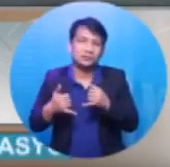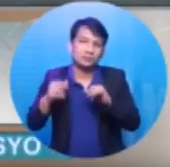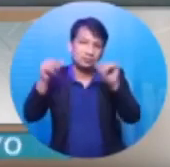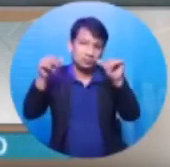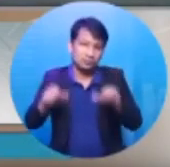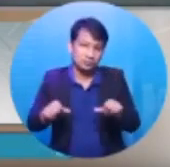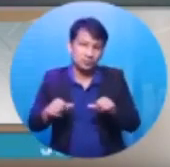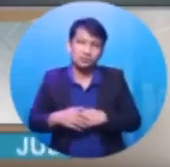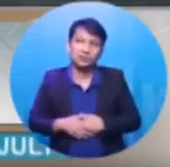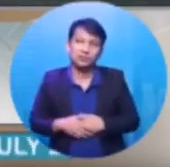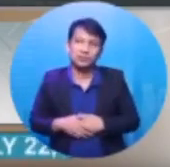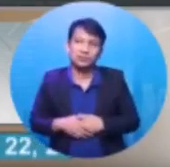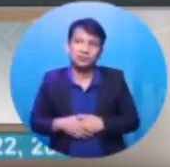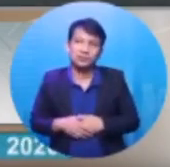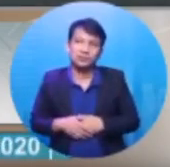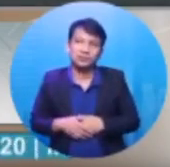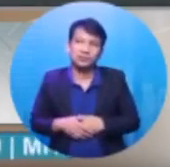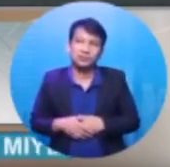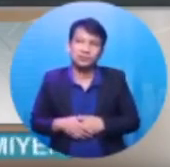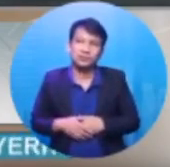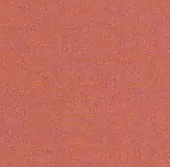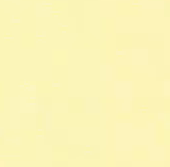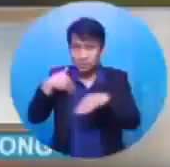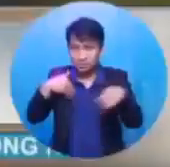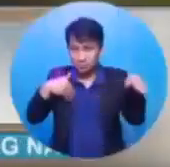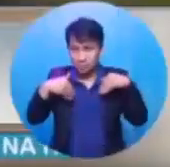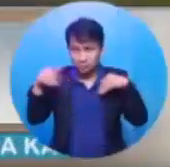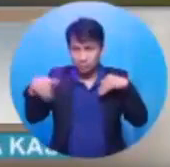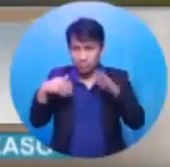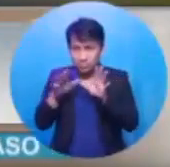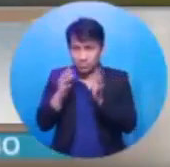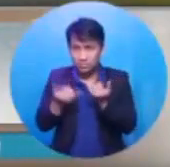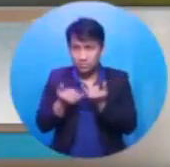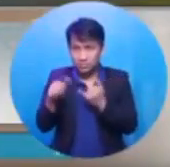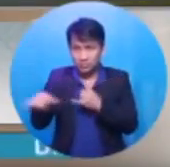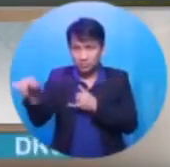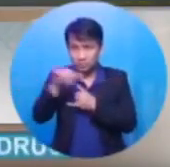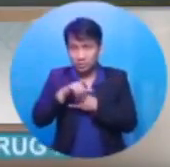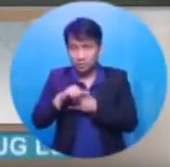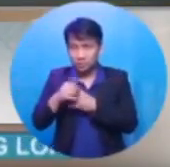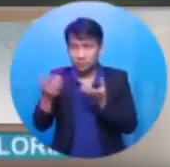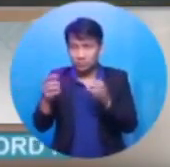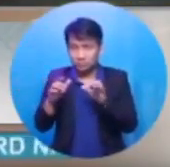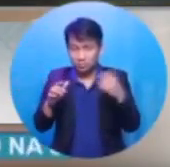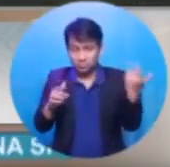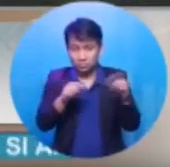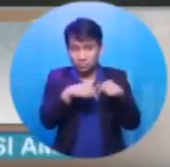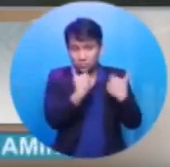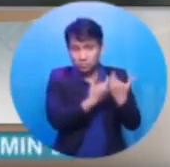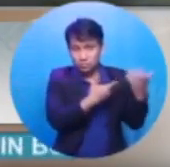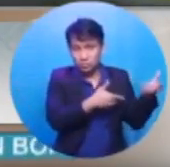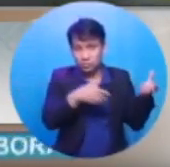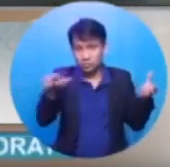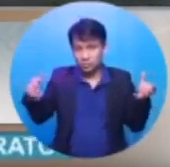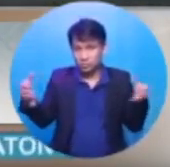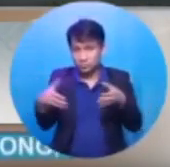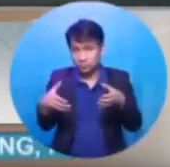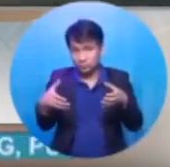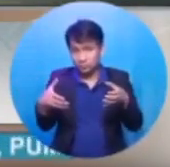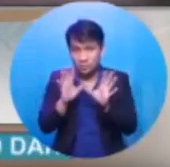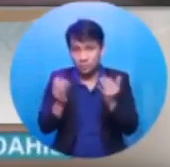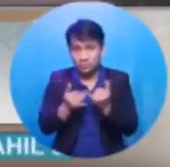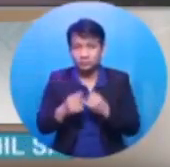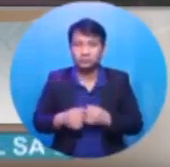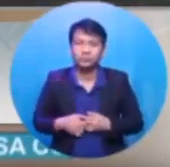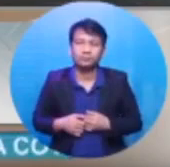yun, minasama na lang po kami doon. Okay, sige po. Pinatawag na ho ba kayo magkabilang grupo at kinausap ni chairman? Meron na ho bang